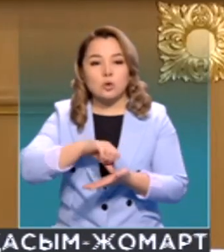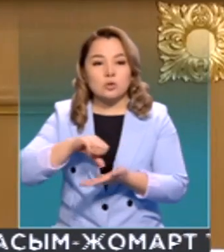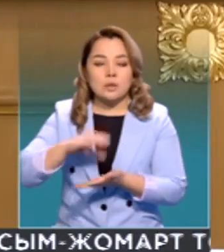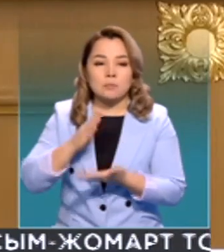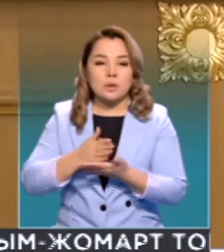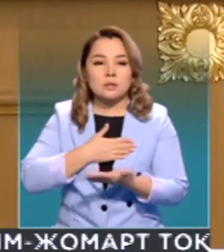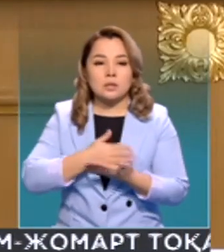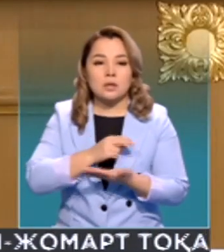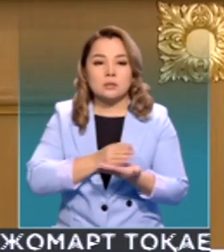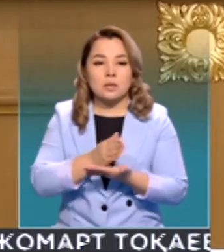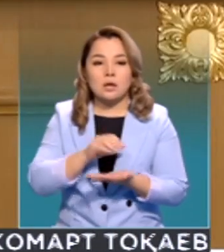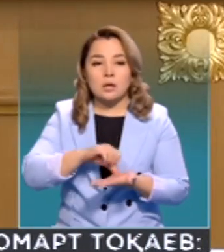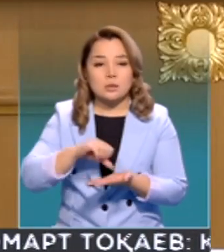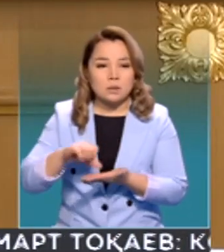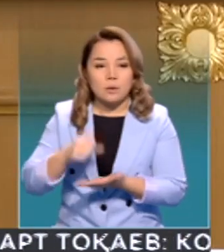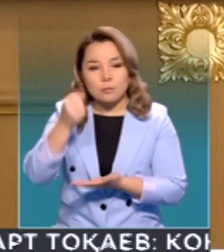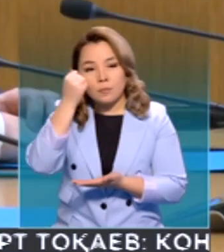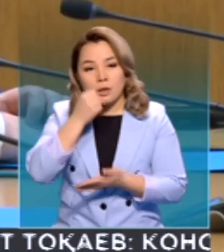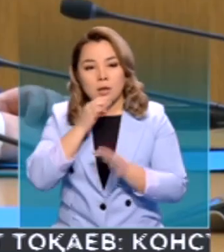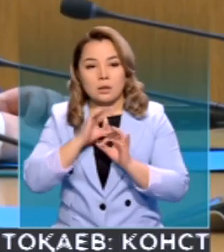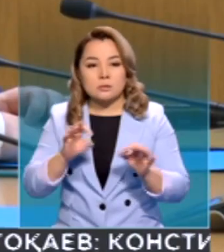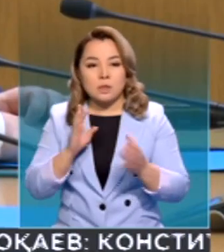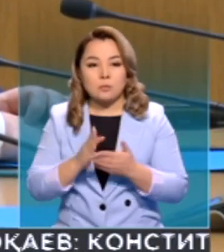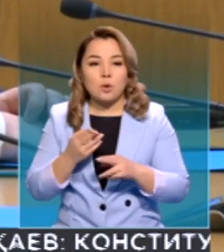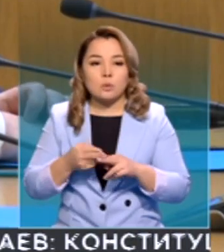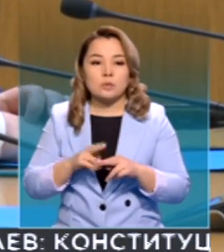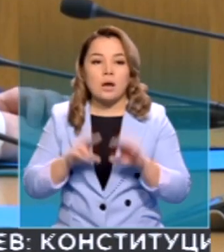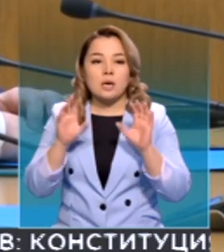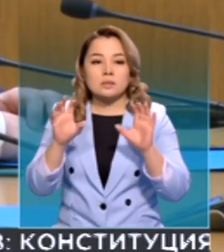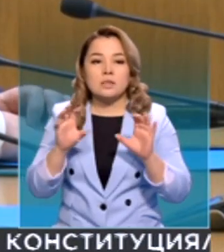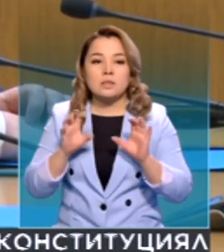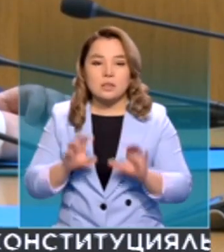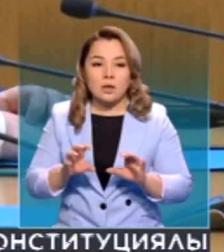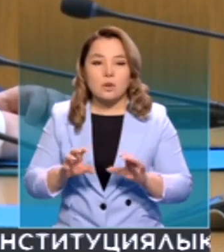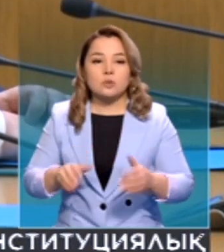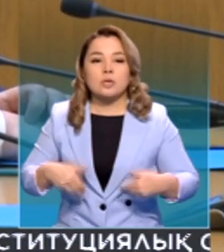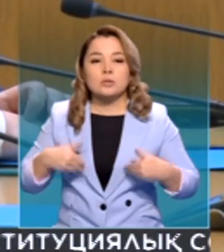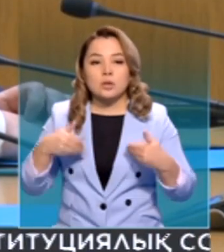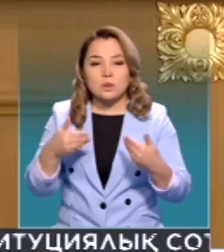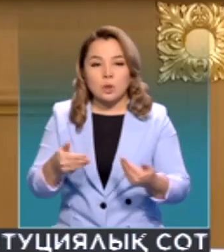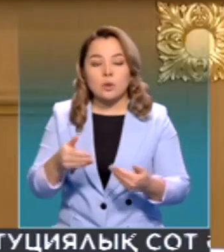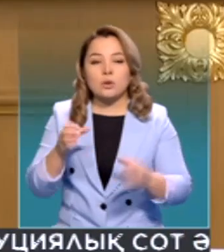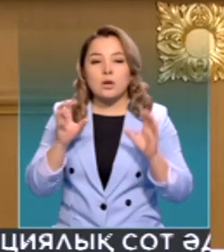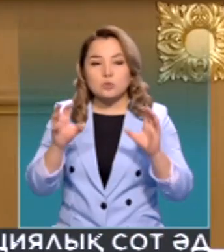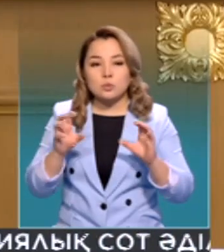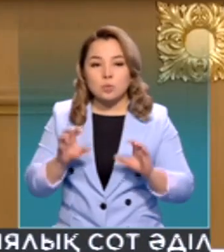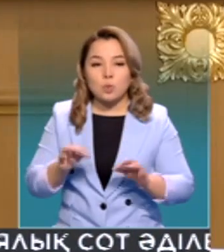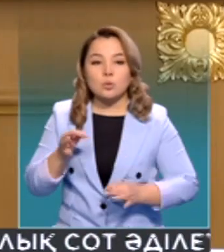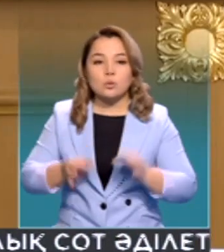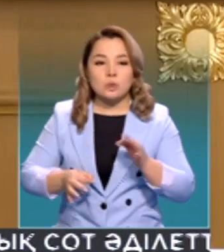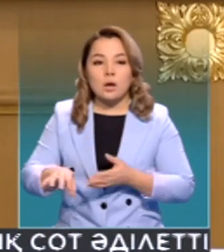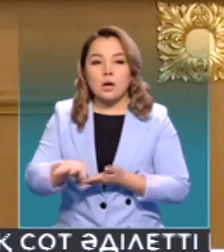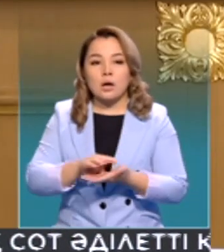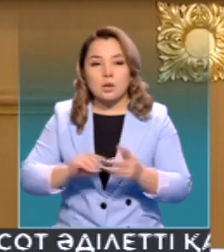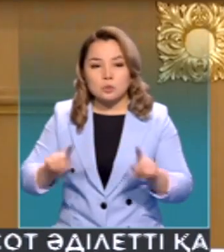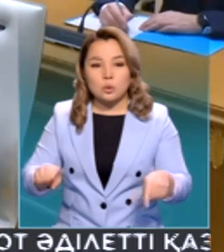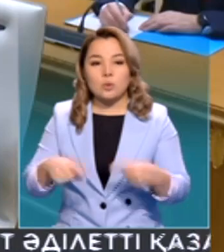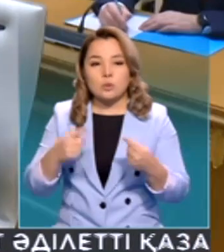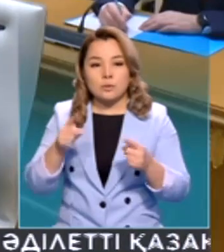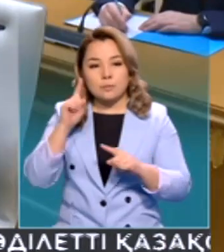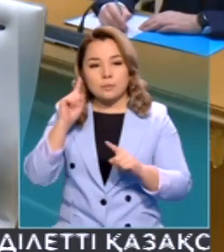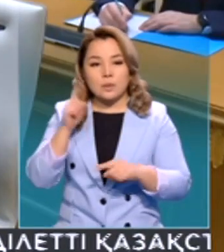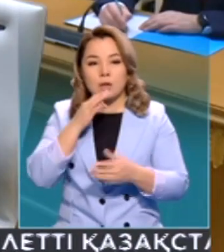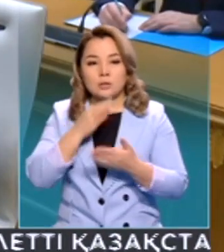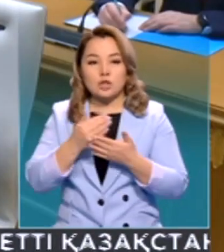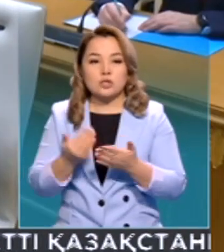еңбек еткен қызметкерлерге алғыс айтты. Өйткені Конституциялық кеңес Конституциялық сот болып қайта құрылғаны белгілі. Президент